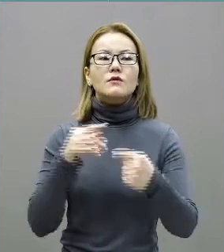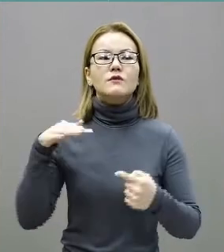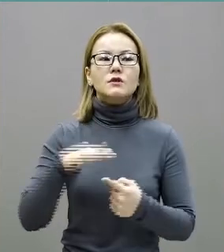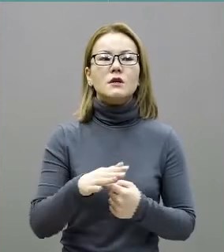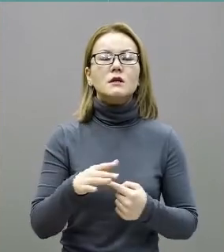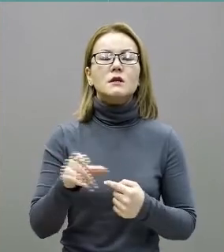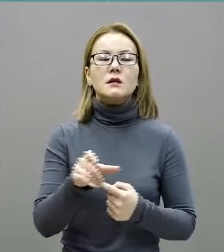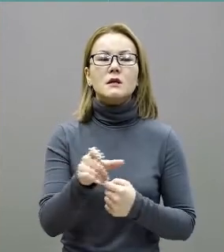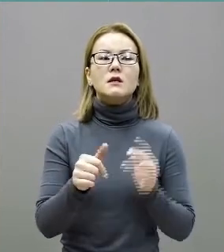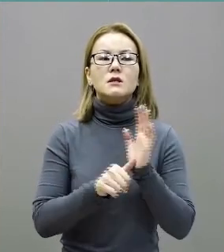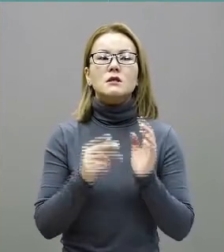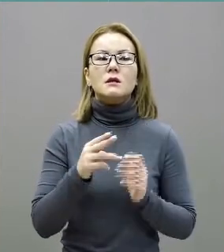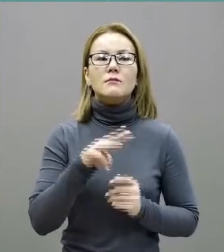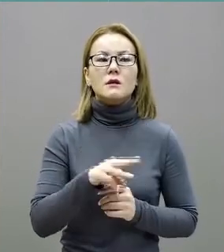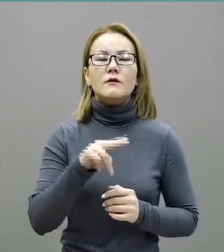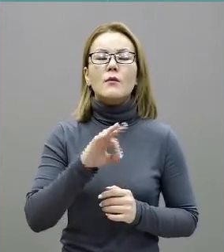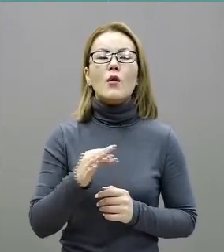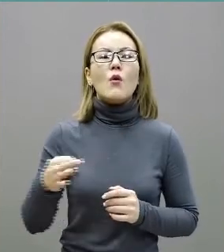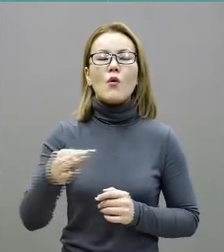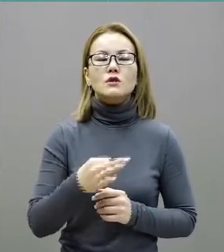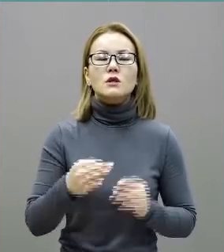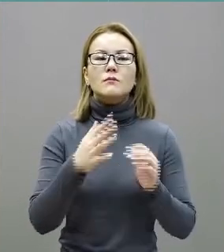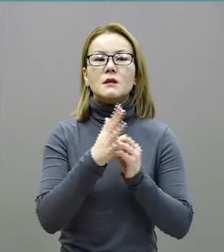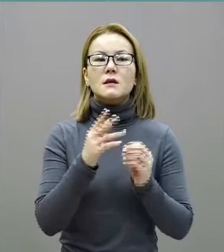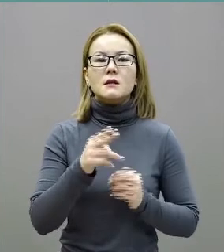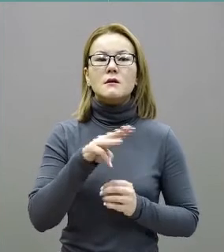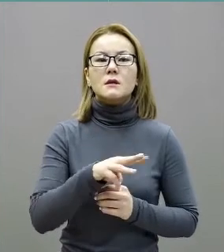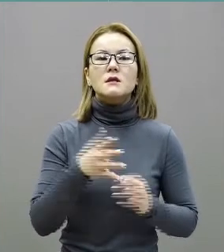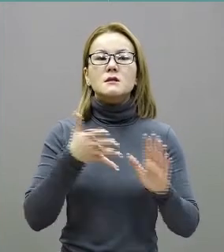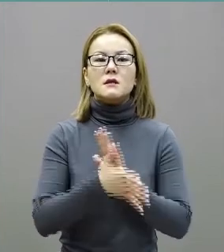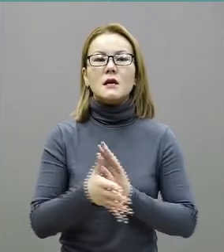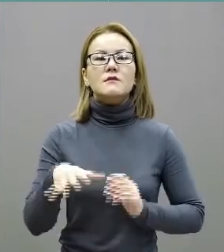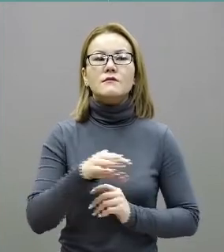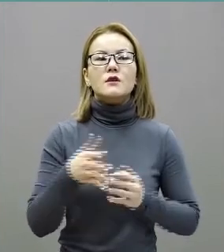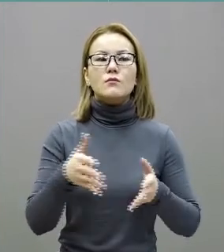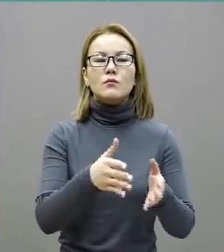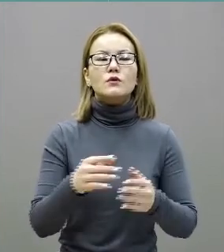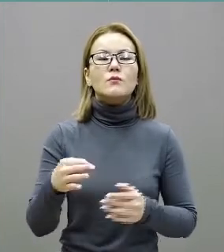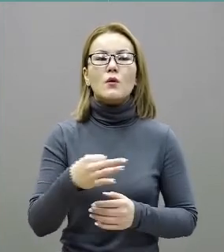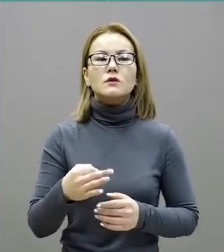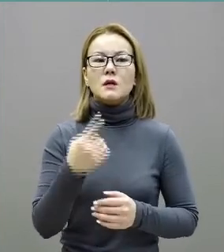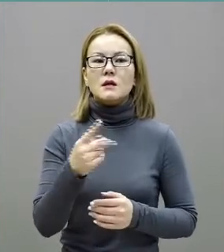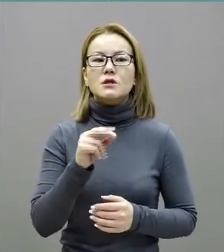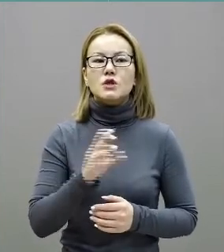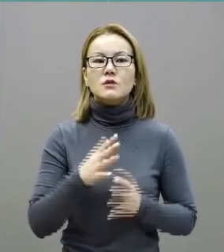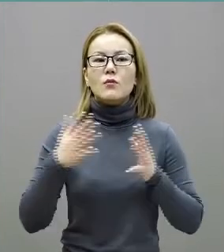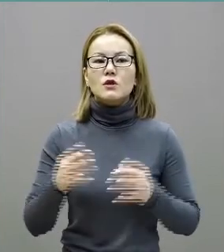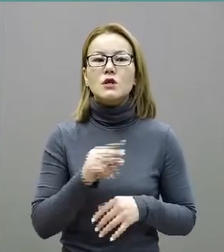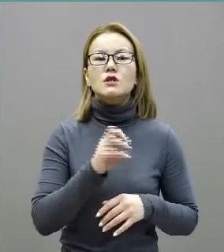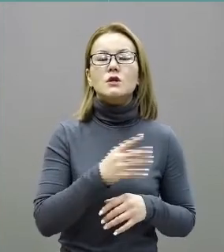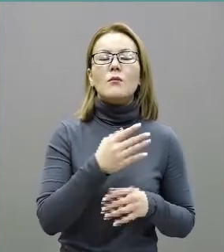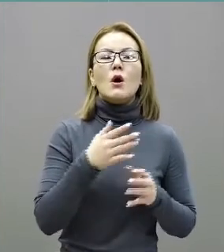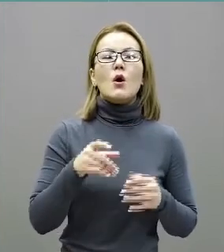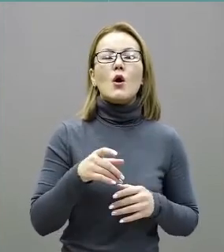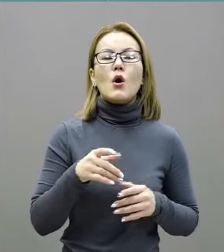затратив на весь путь по озеру на 1 час больше чем на путь по реке знаю что скорость течения реки два километра в